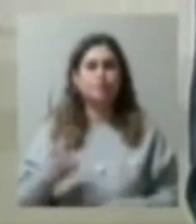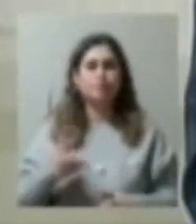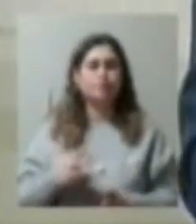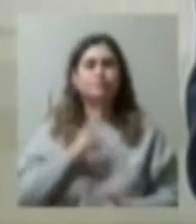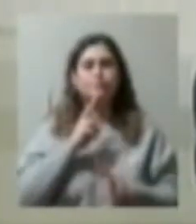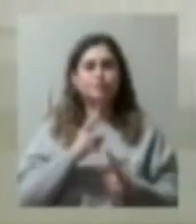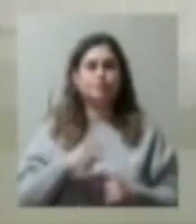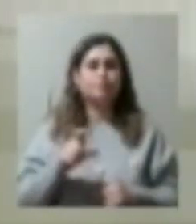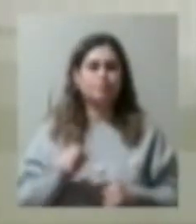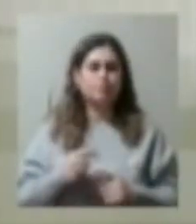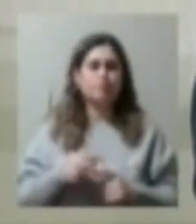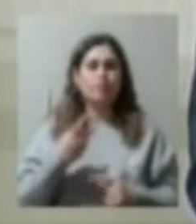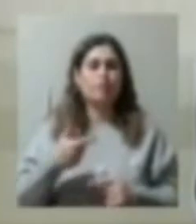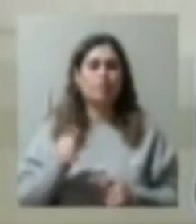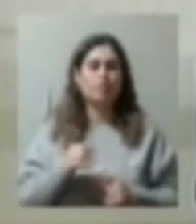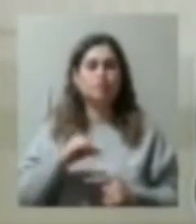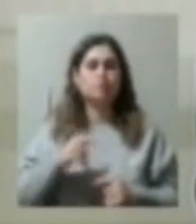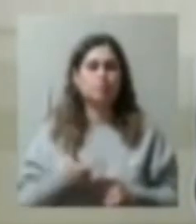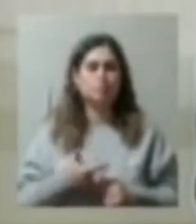за 2 гектари ОСГ,